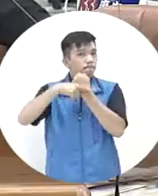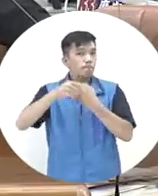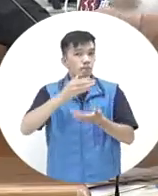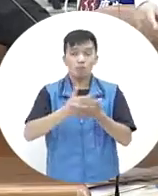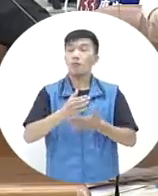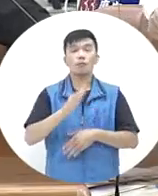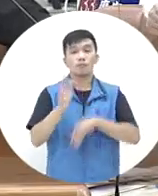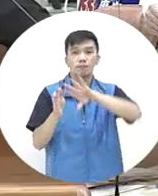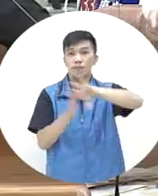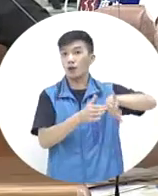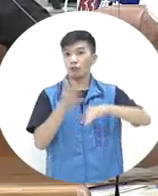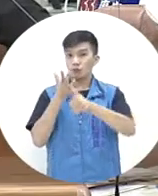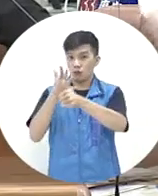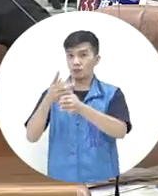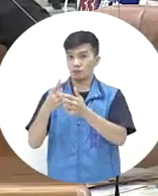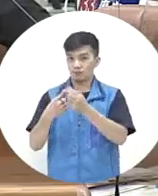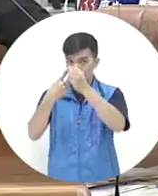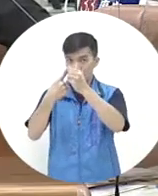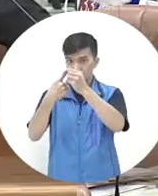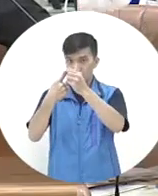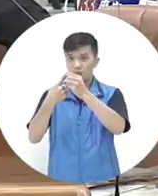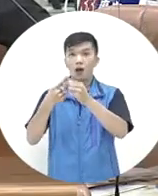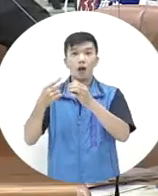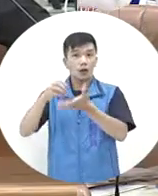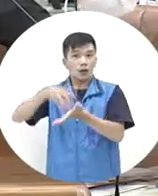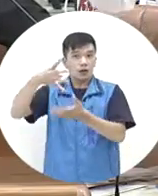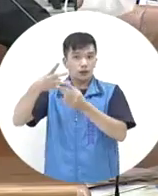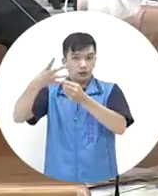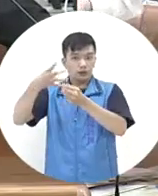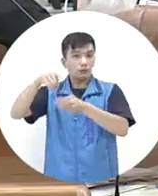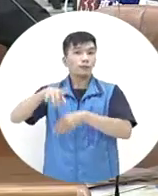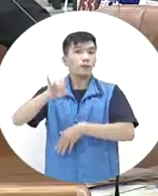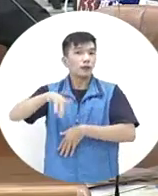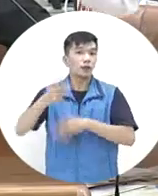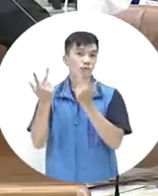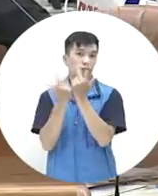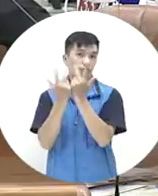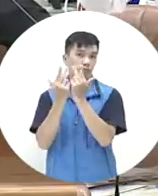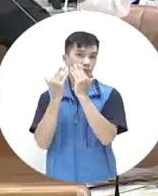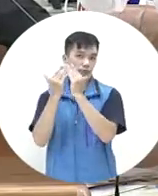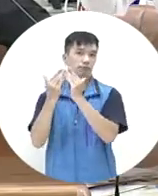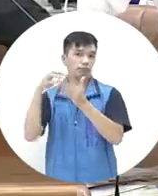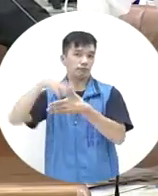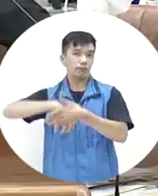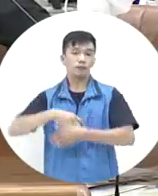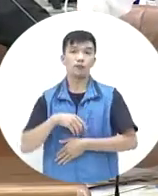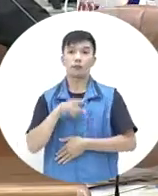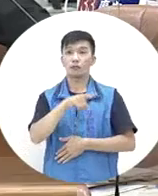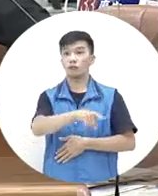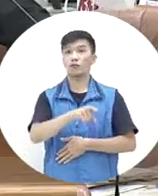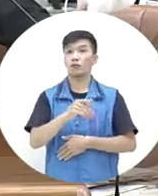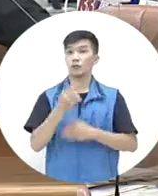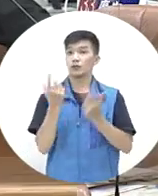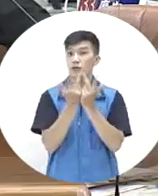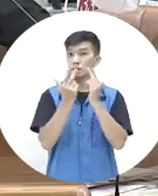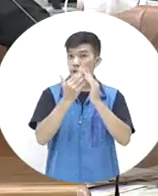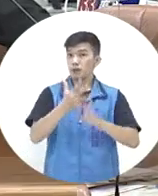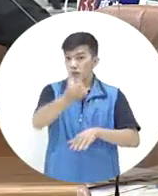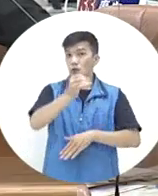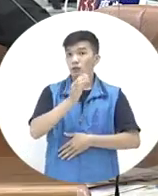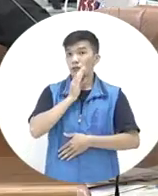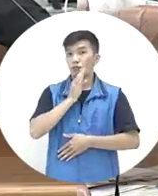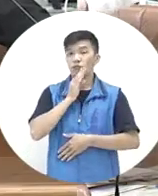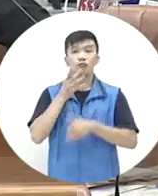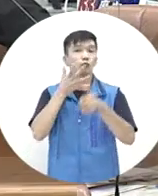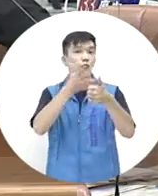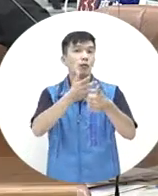四，这么清楚。核四就在新北市境内，你是新北市的大家长，你有没有本事